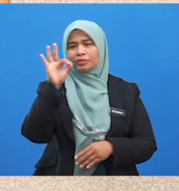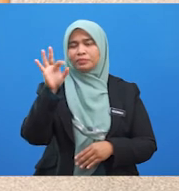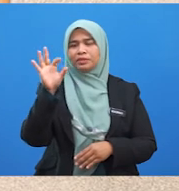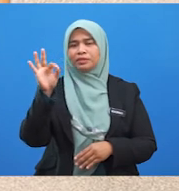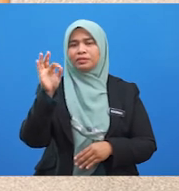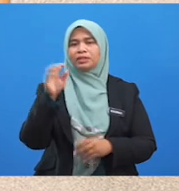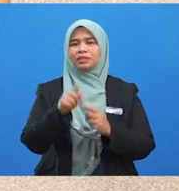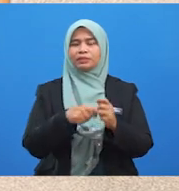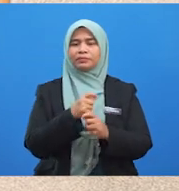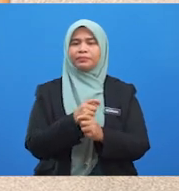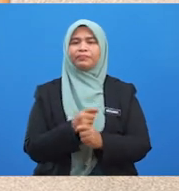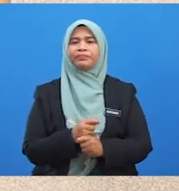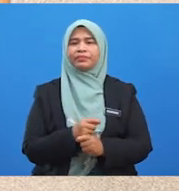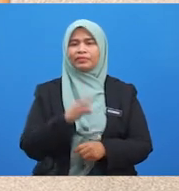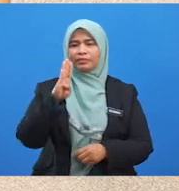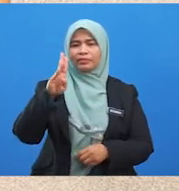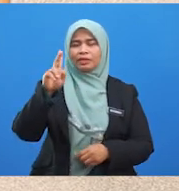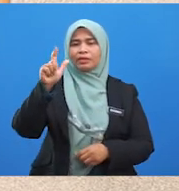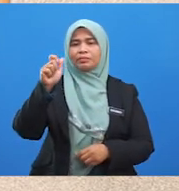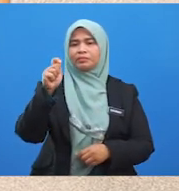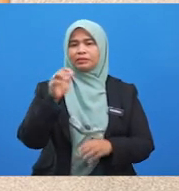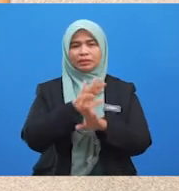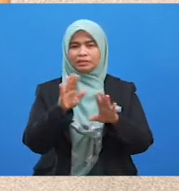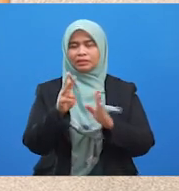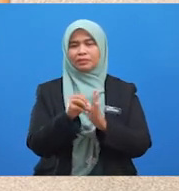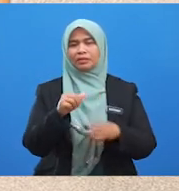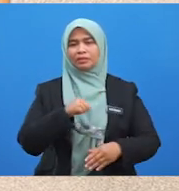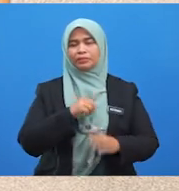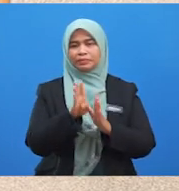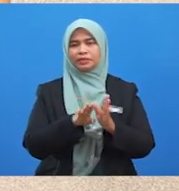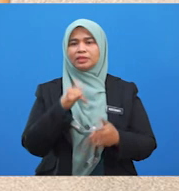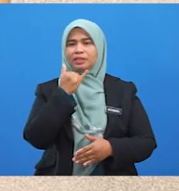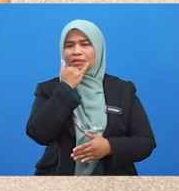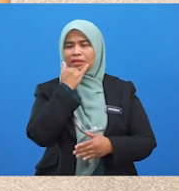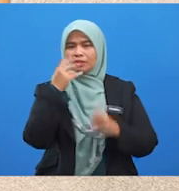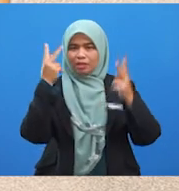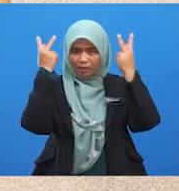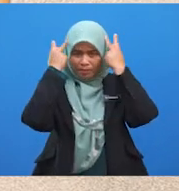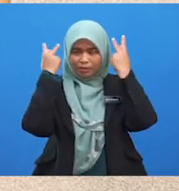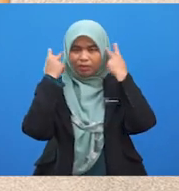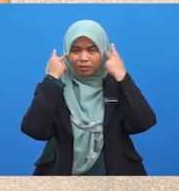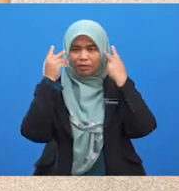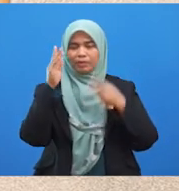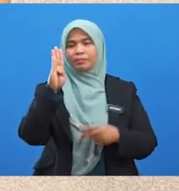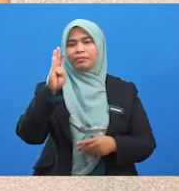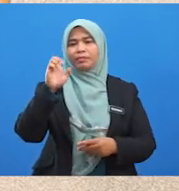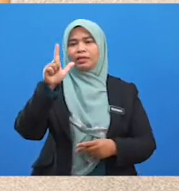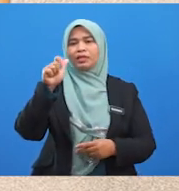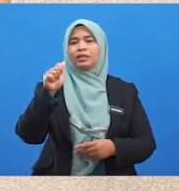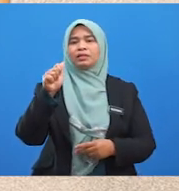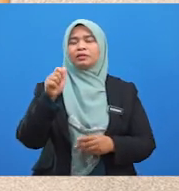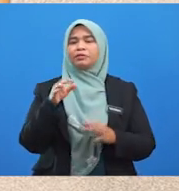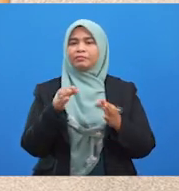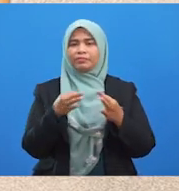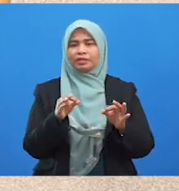Gagak. Bulat tidak mengaku bersalah. Peguam bela percuma dipanggil untuk membela